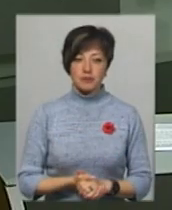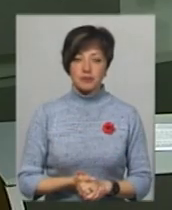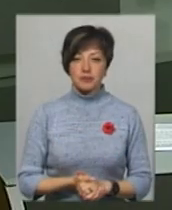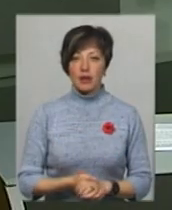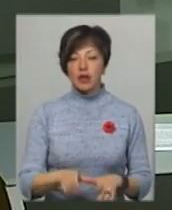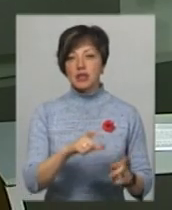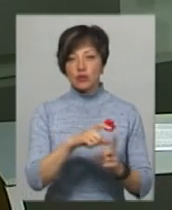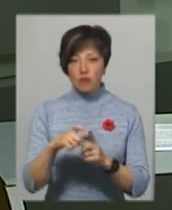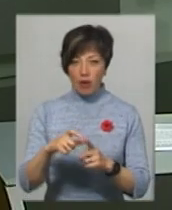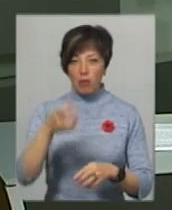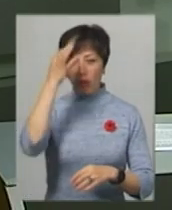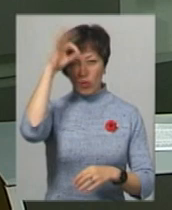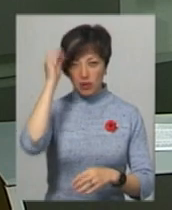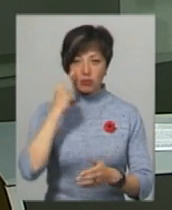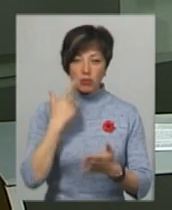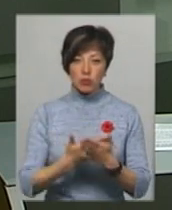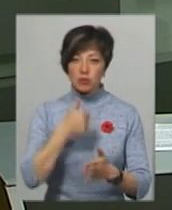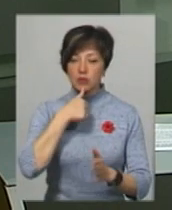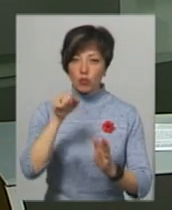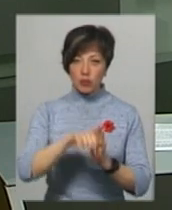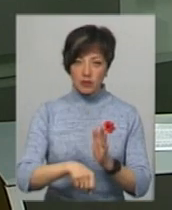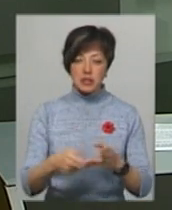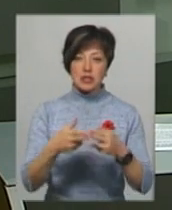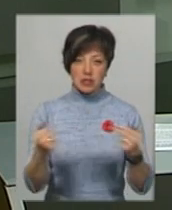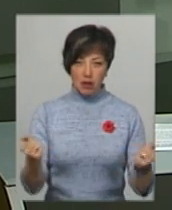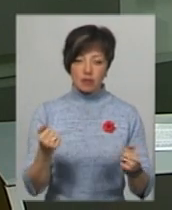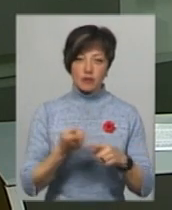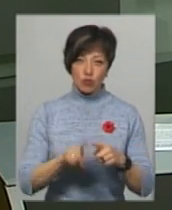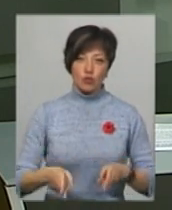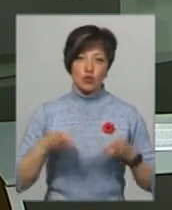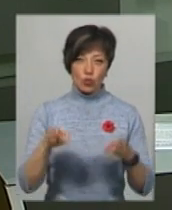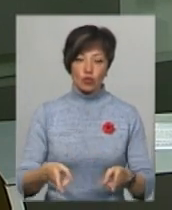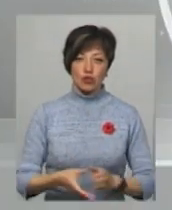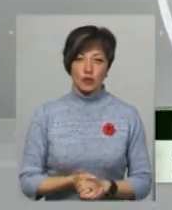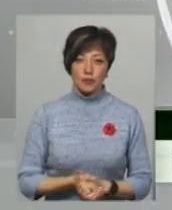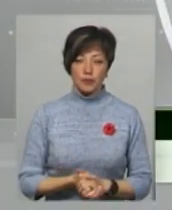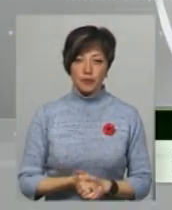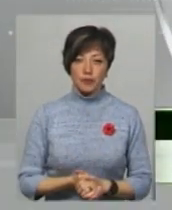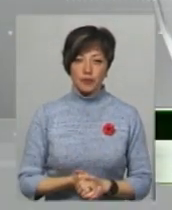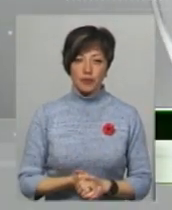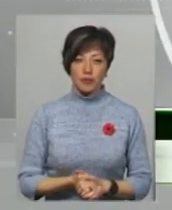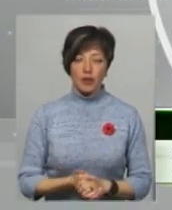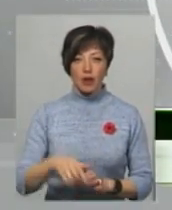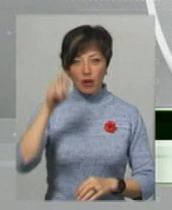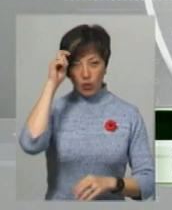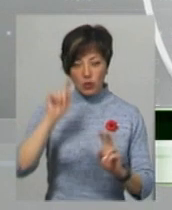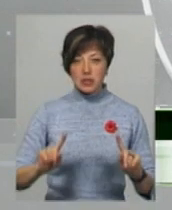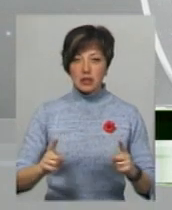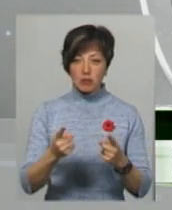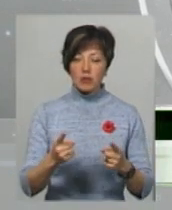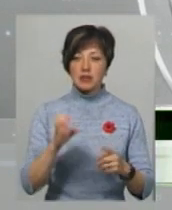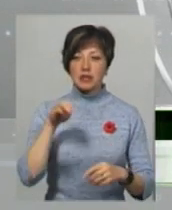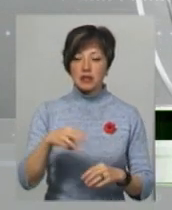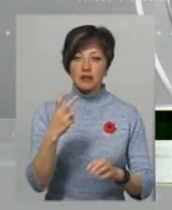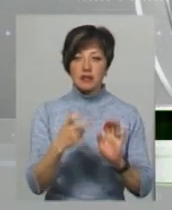За словами Інни Глеги, підозрюваний у замаху на вбивство зізнався у злочині. Його затримано в порядку статті 208